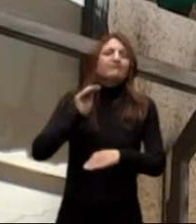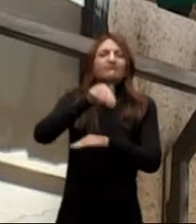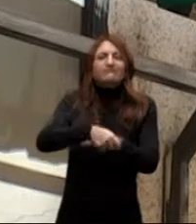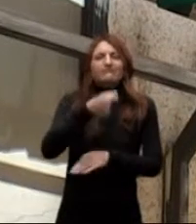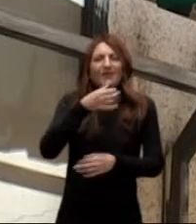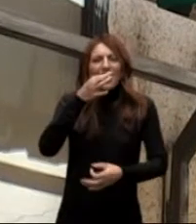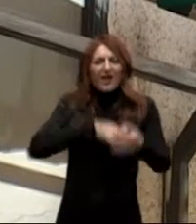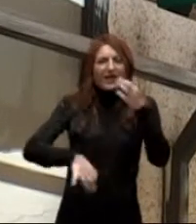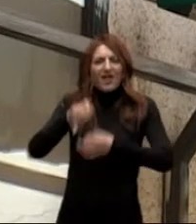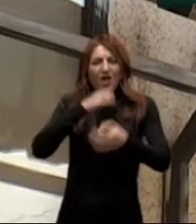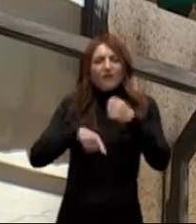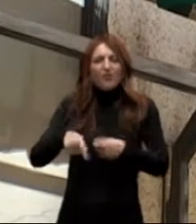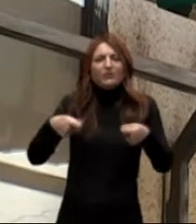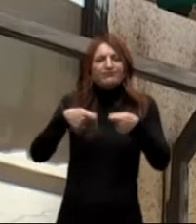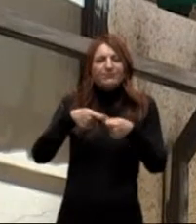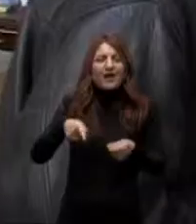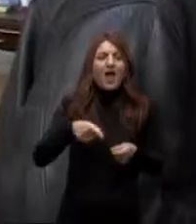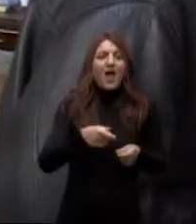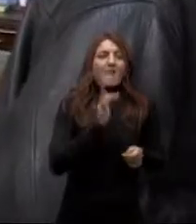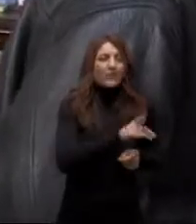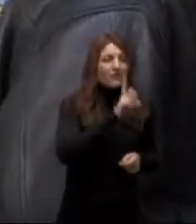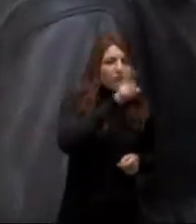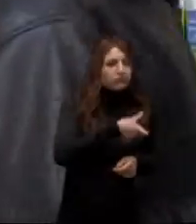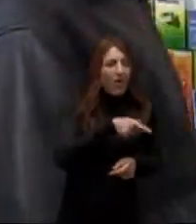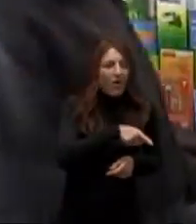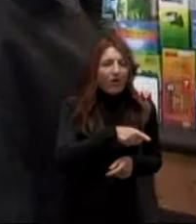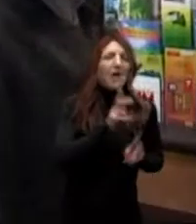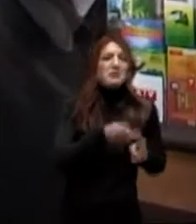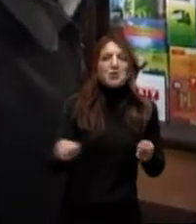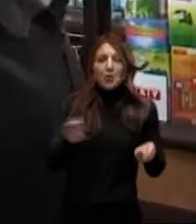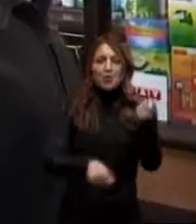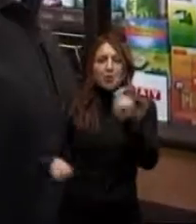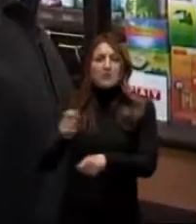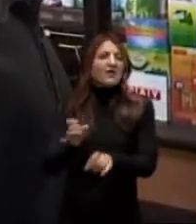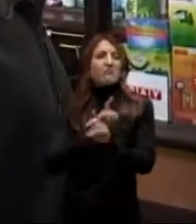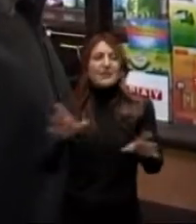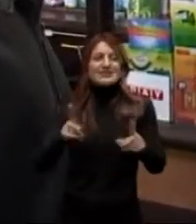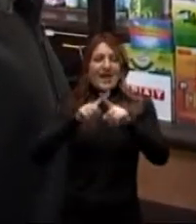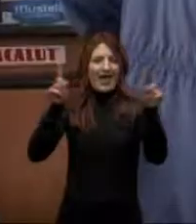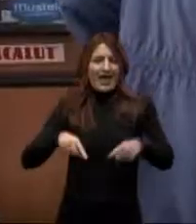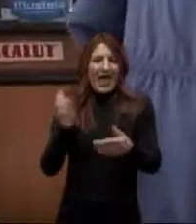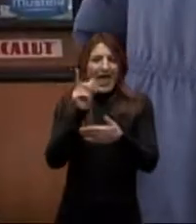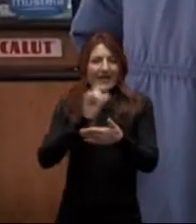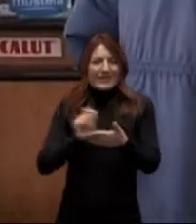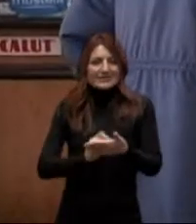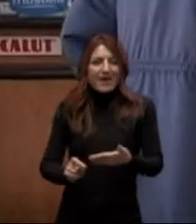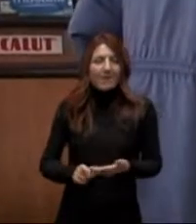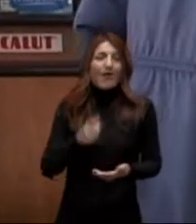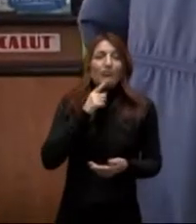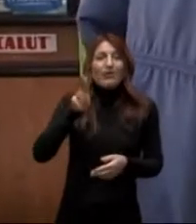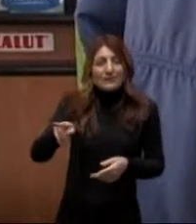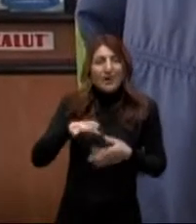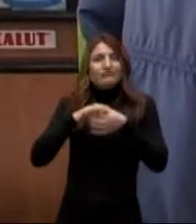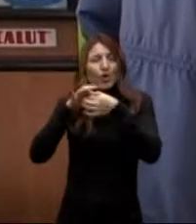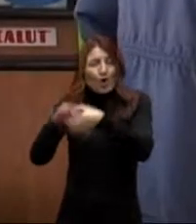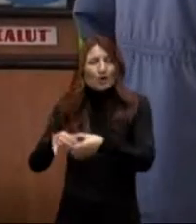uzimanjem lijekova su kombinirani pripravci analgetika, budući da su dostupni u ljekarnama bez recepta. Stoga je kod bolesnika s kroničnom